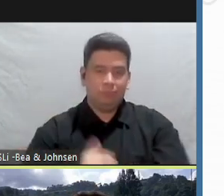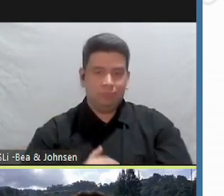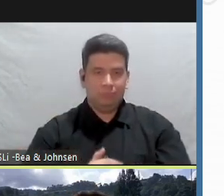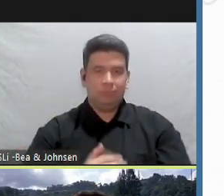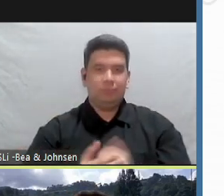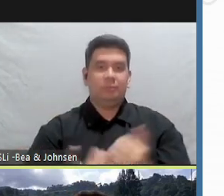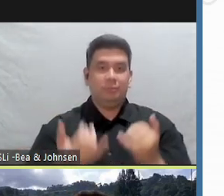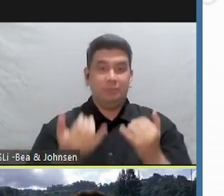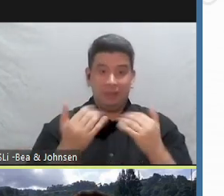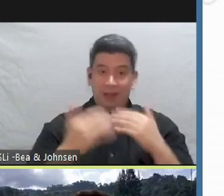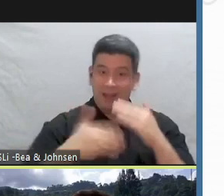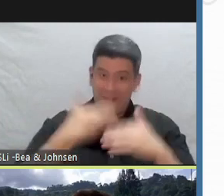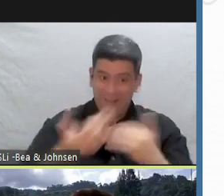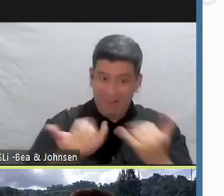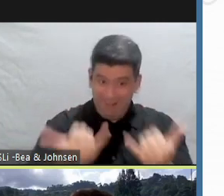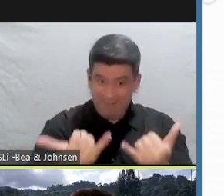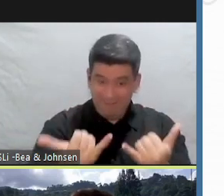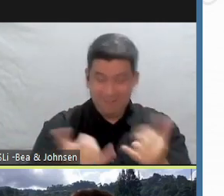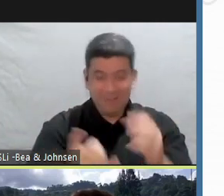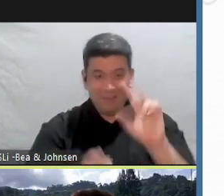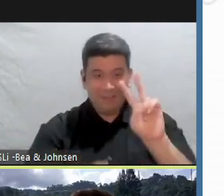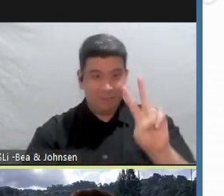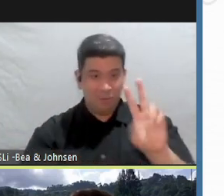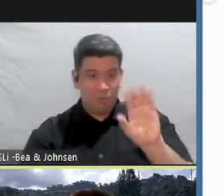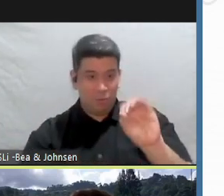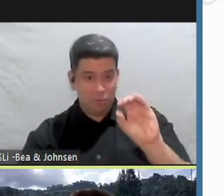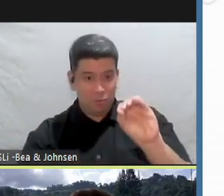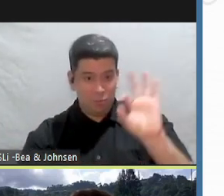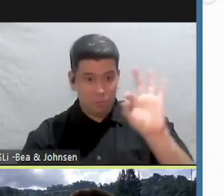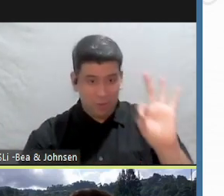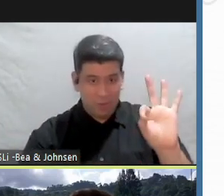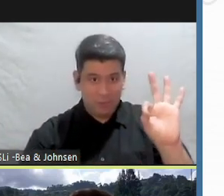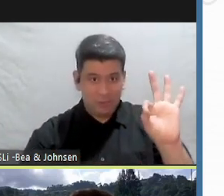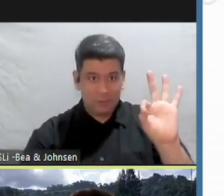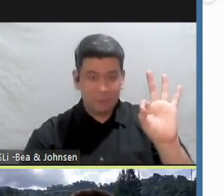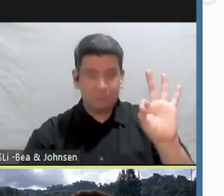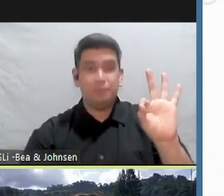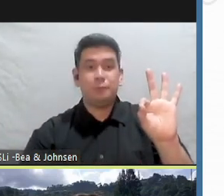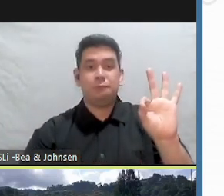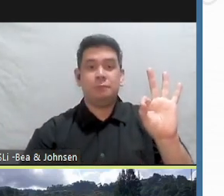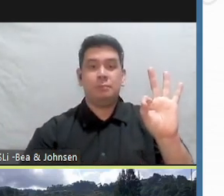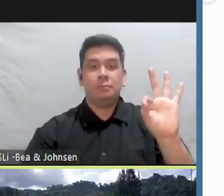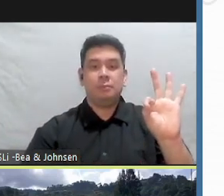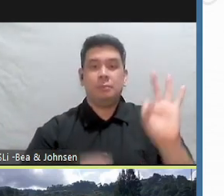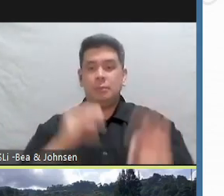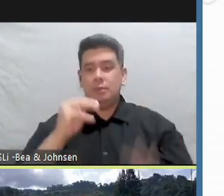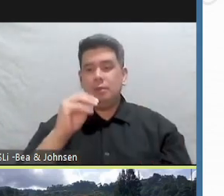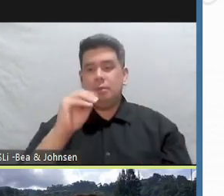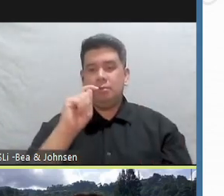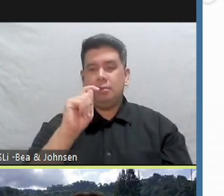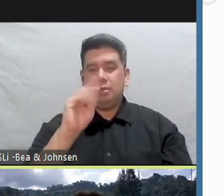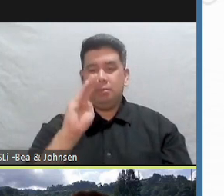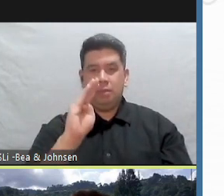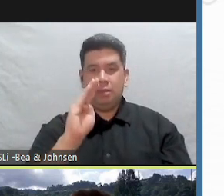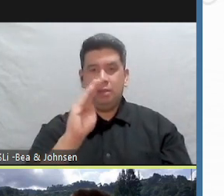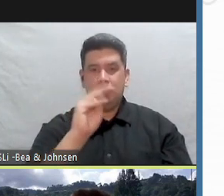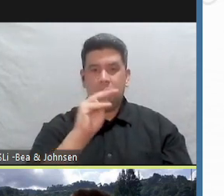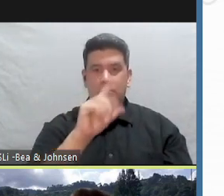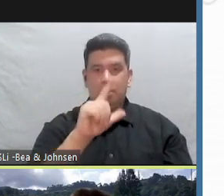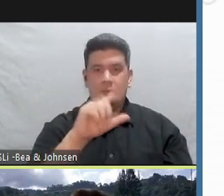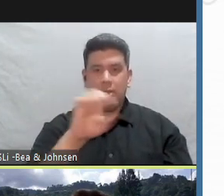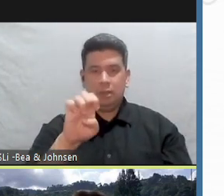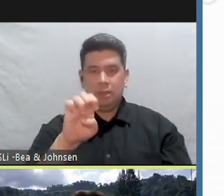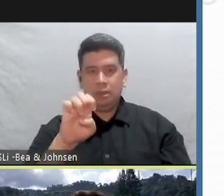ano, at na-introduce, na-institutionalize ang MTB-MLE, at noong 2011, nagkaroon ng